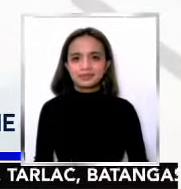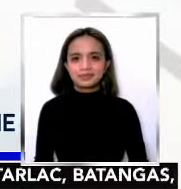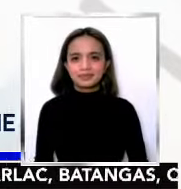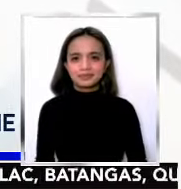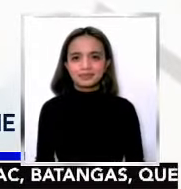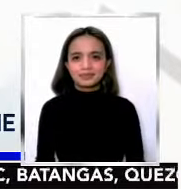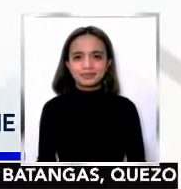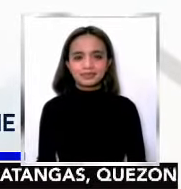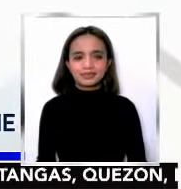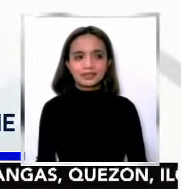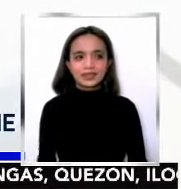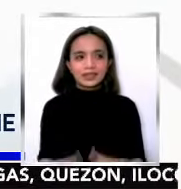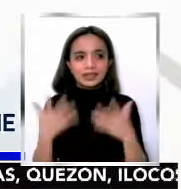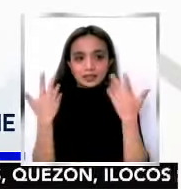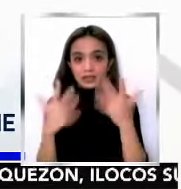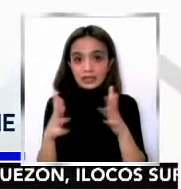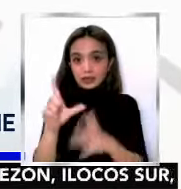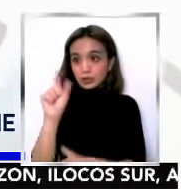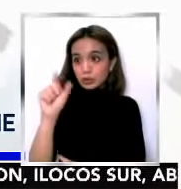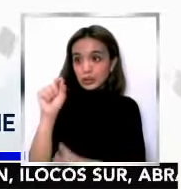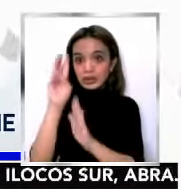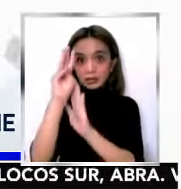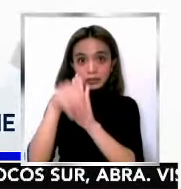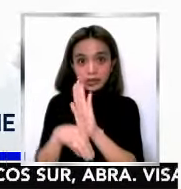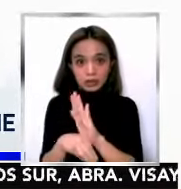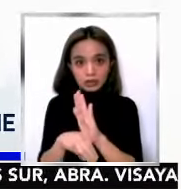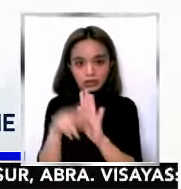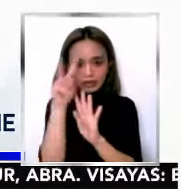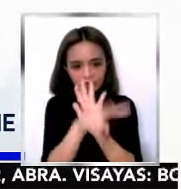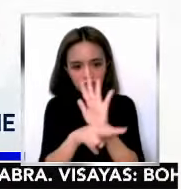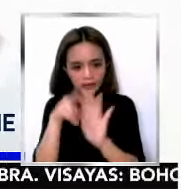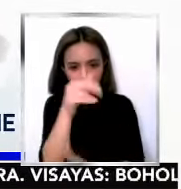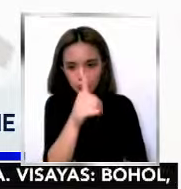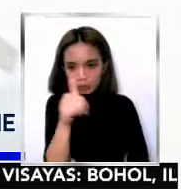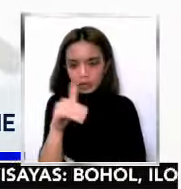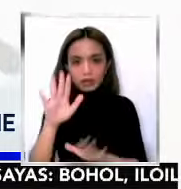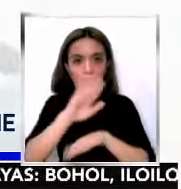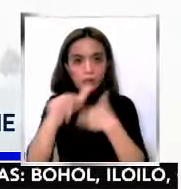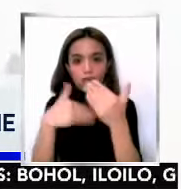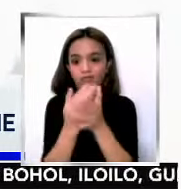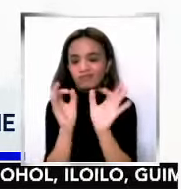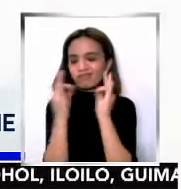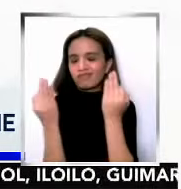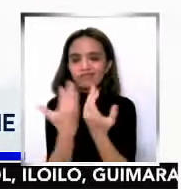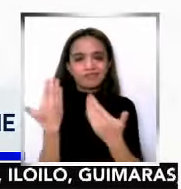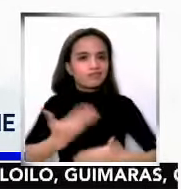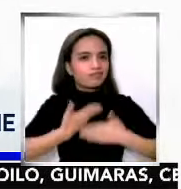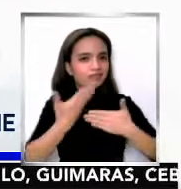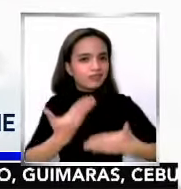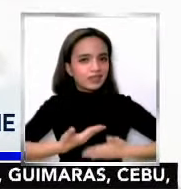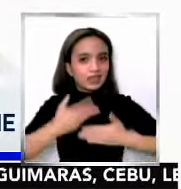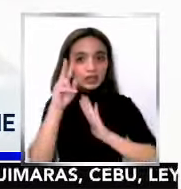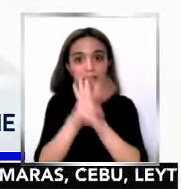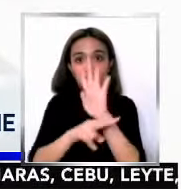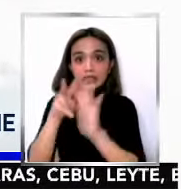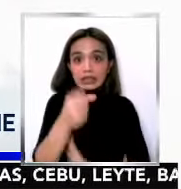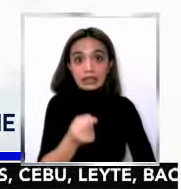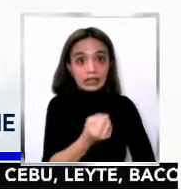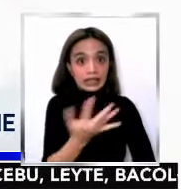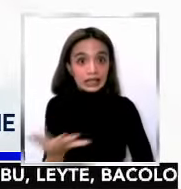Nang matapos ang 20-minute video shoot, tuwang-tuwa ang buong pamilya. Ang video na yan, aabot na sa